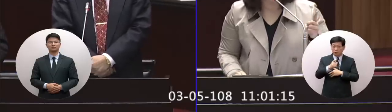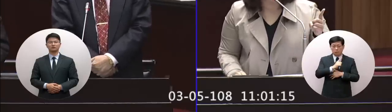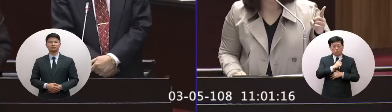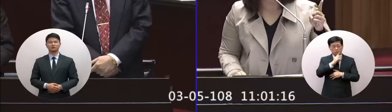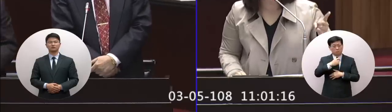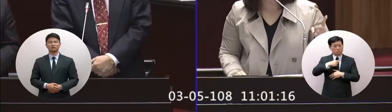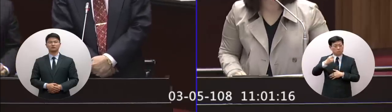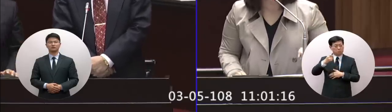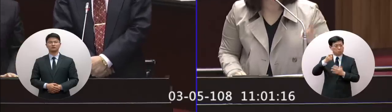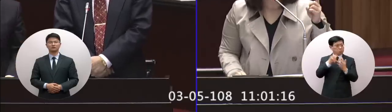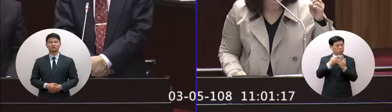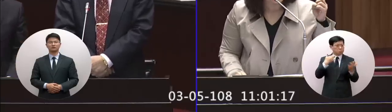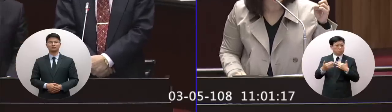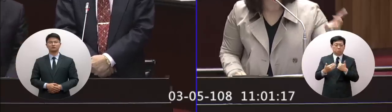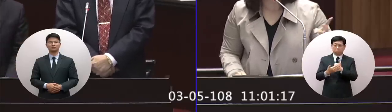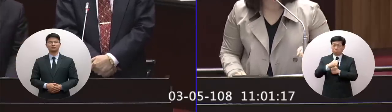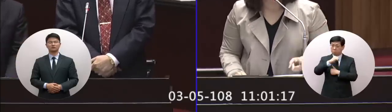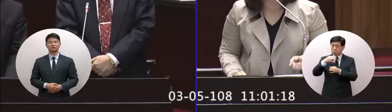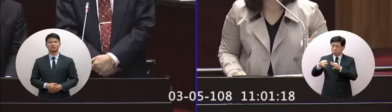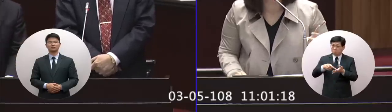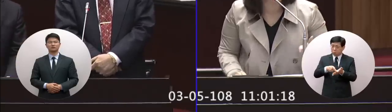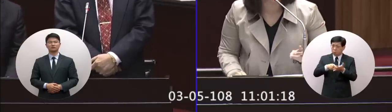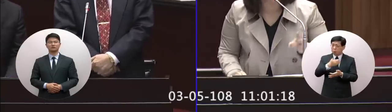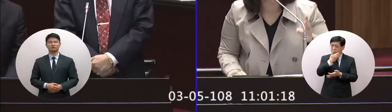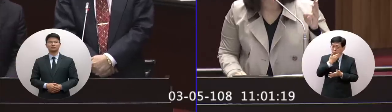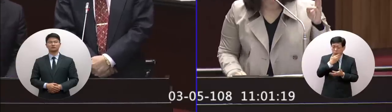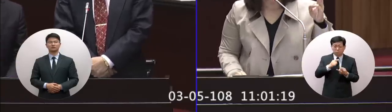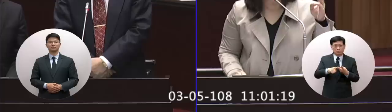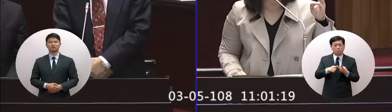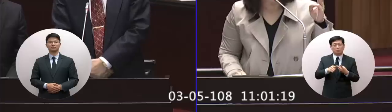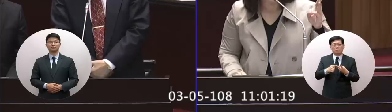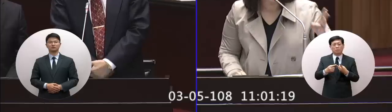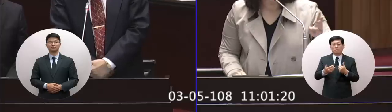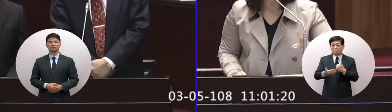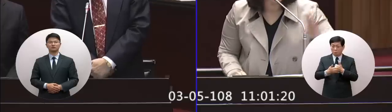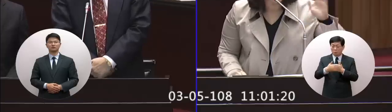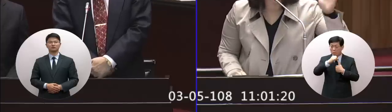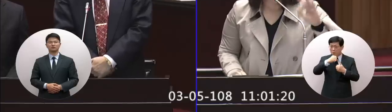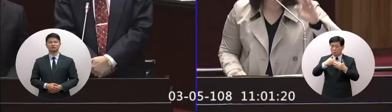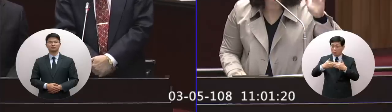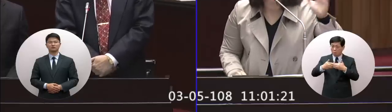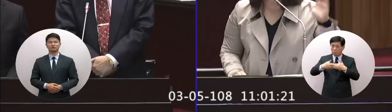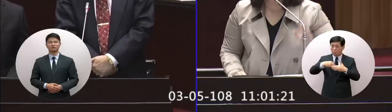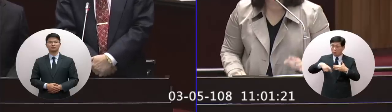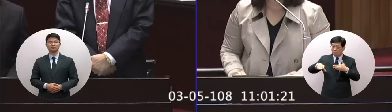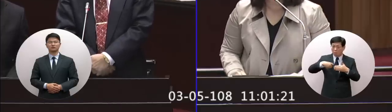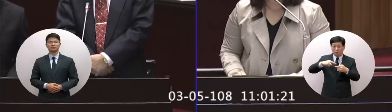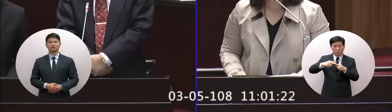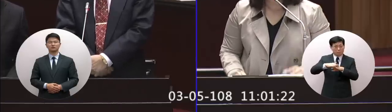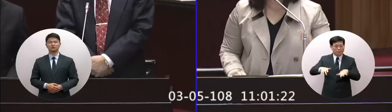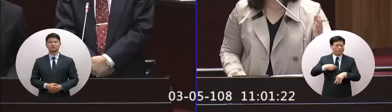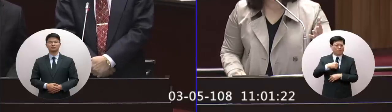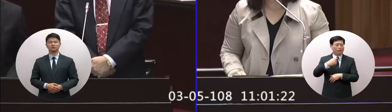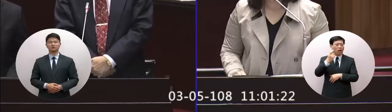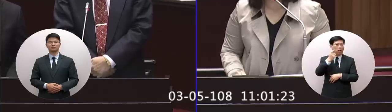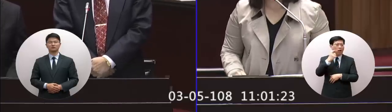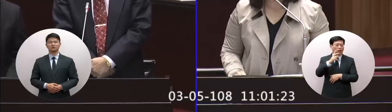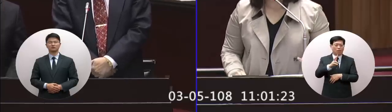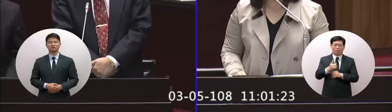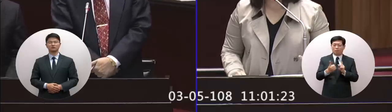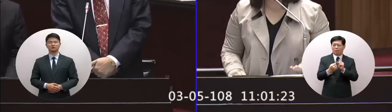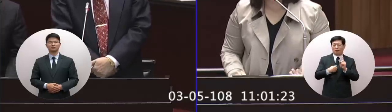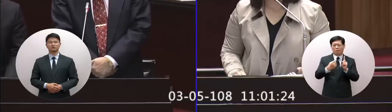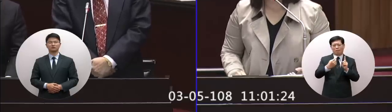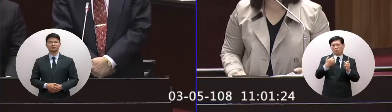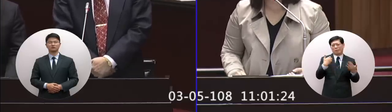多通，多会替我们台商争取福利啊，替我们这维持两岸关系，真的这都空话。看你对我们的态度就